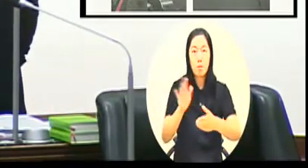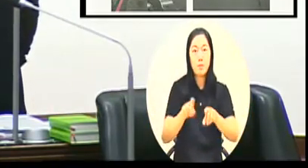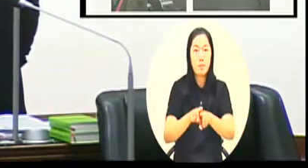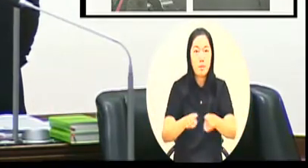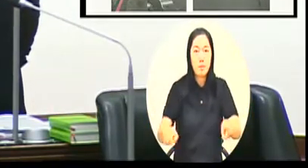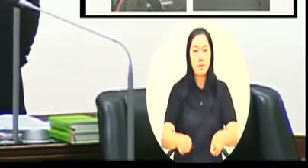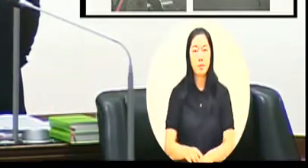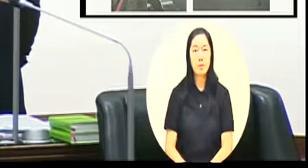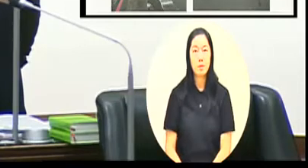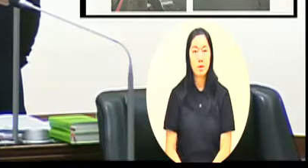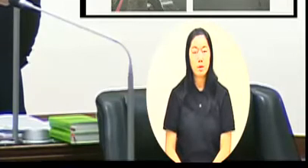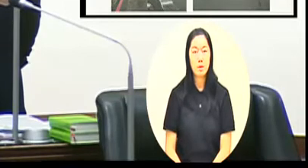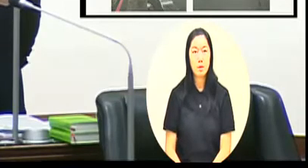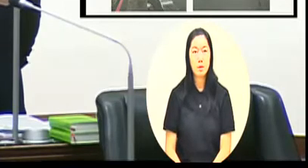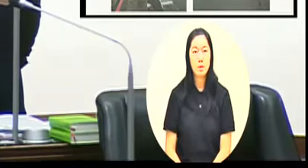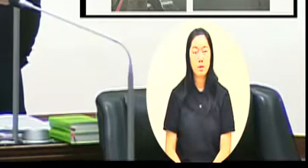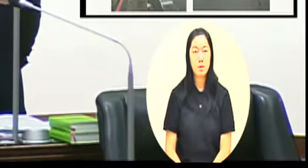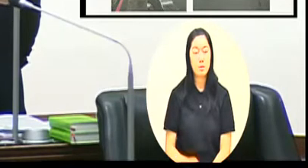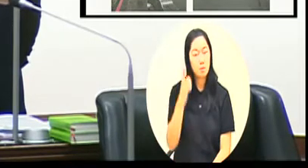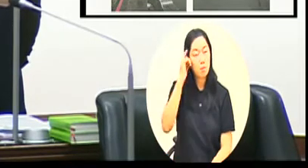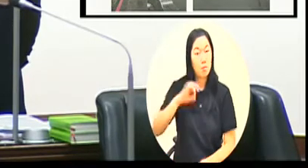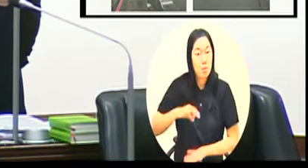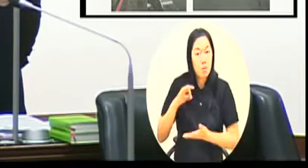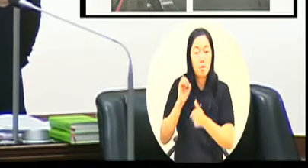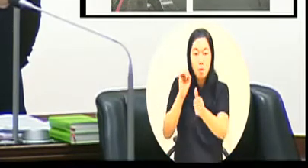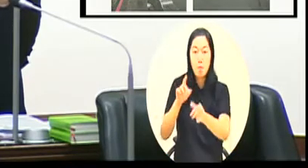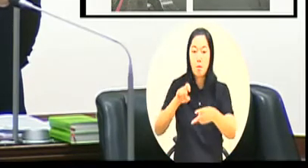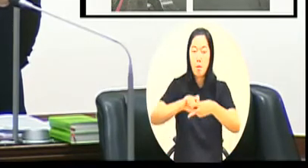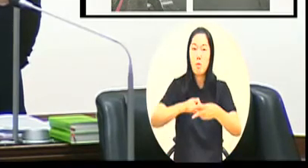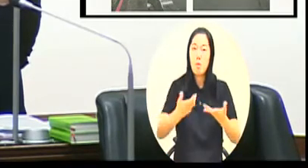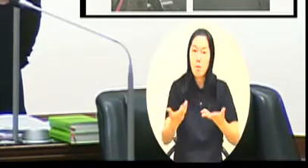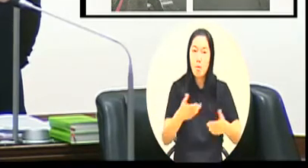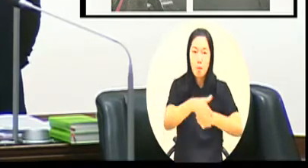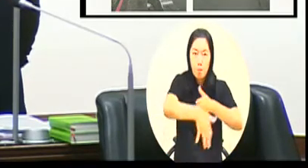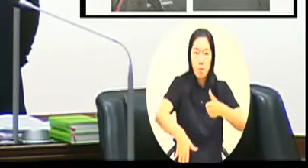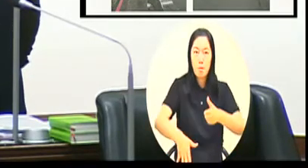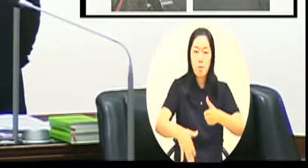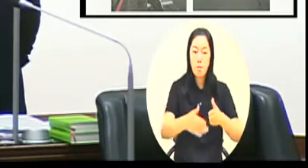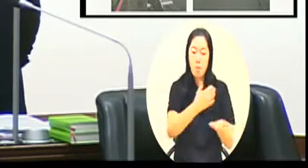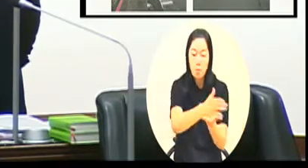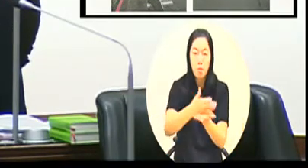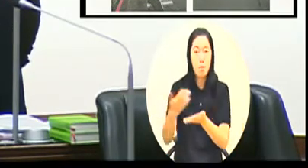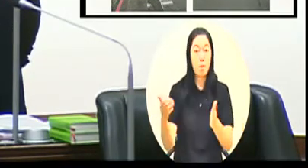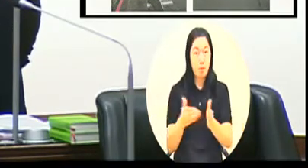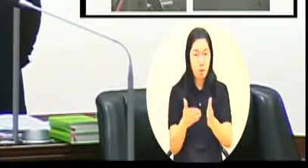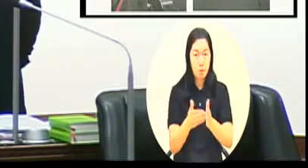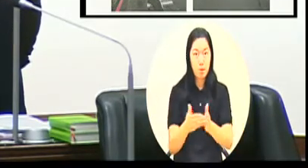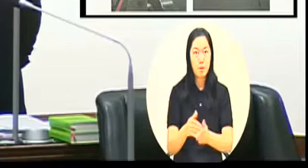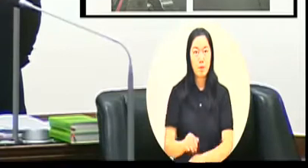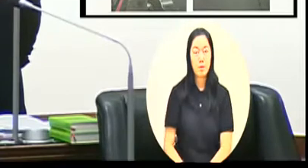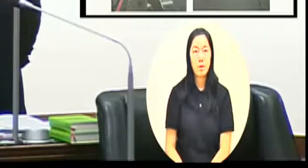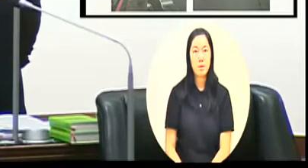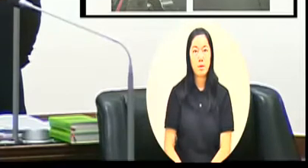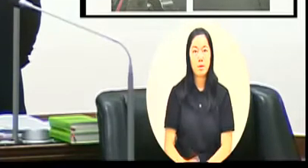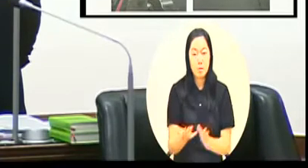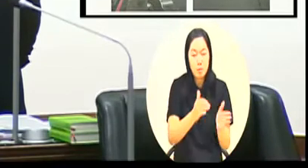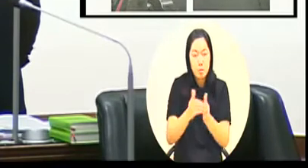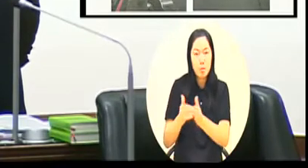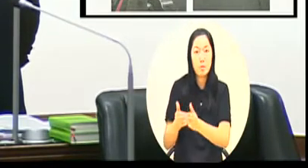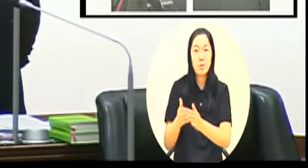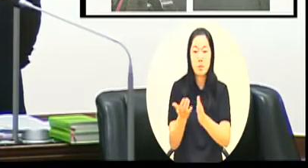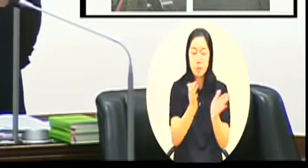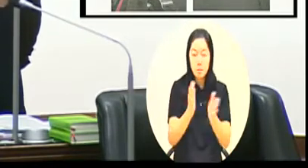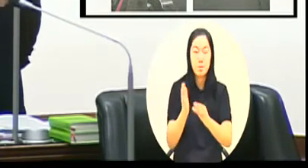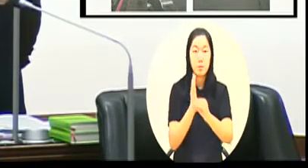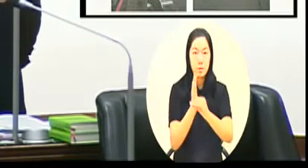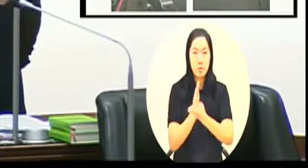那这里是已经有建议我们公务局来处理，那这里已经有也是准备要处理的，也是在这里跟我